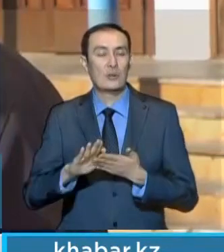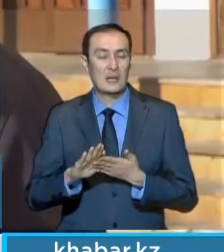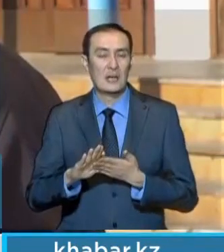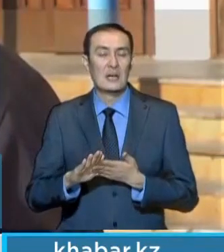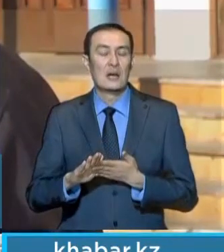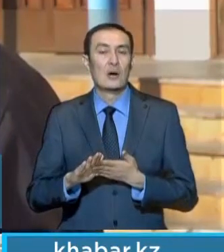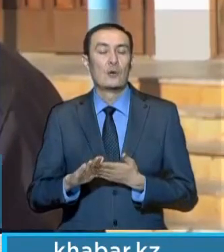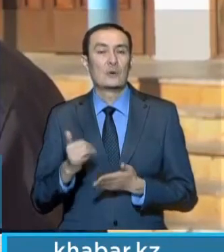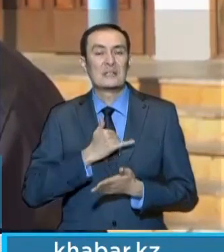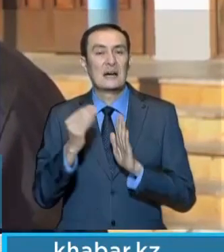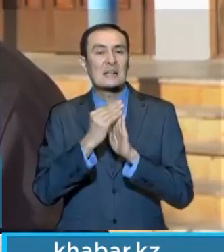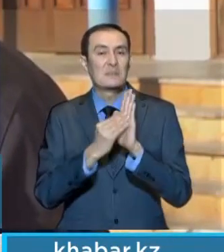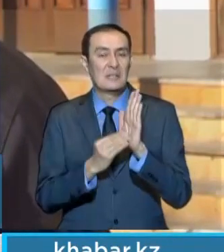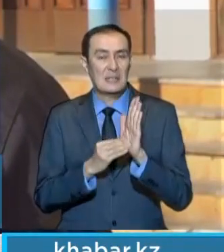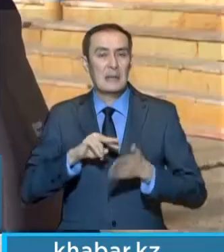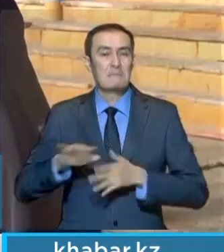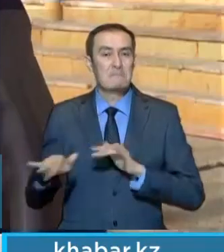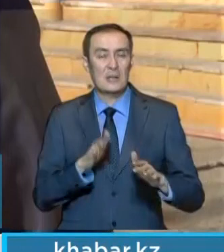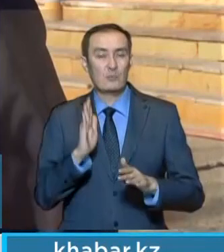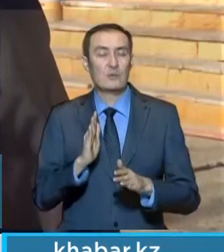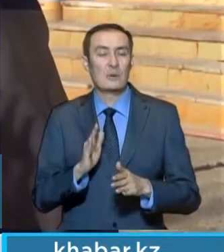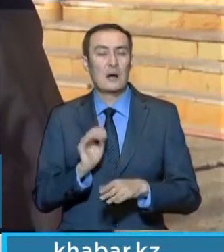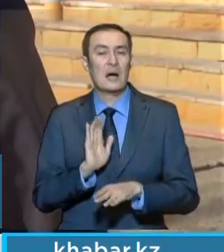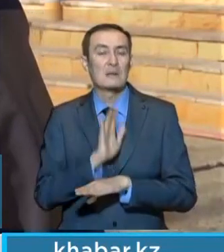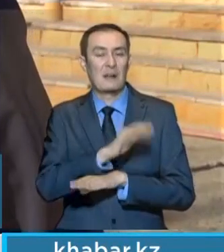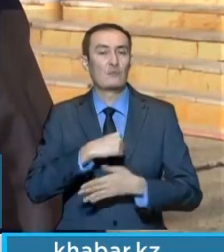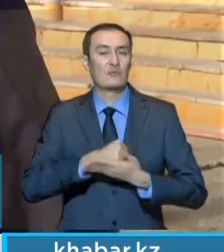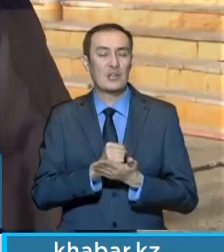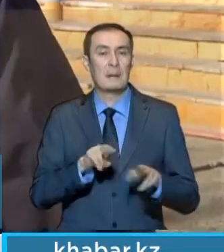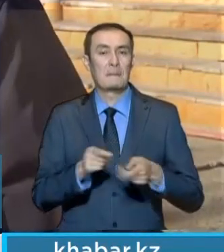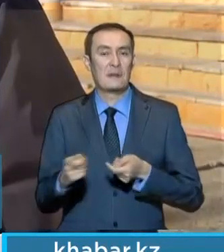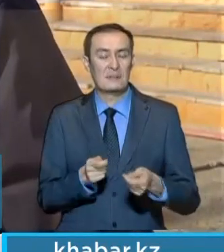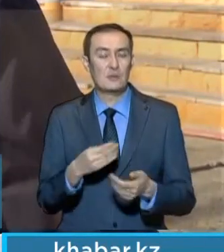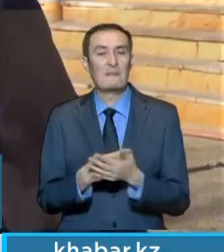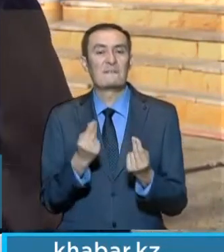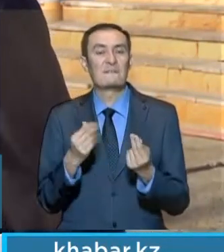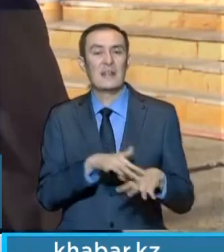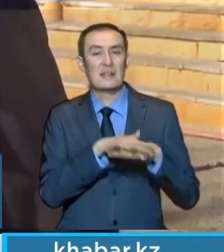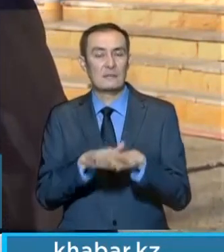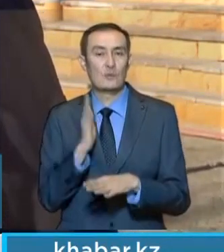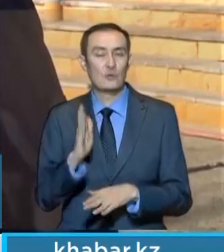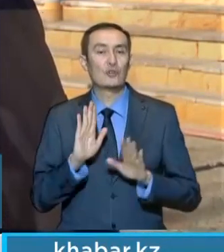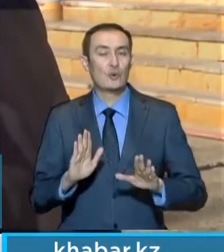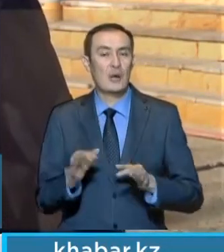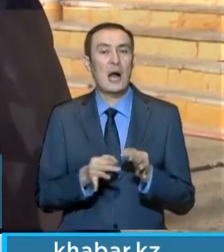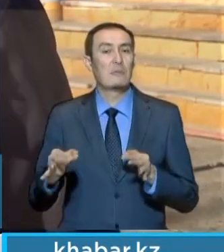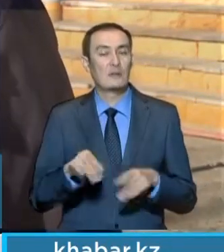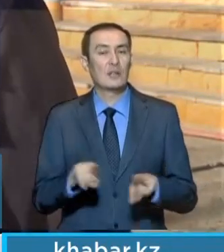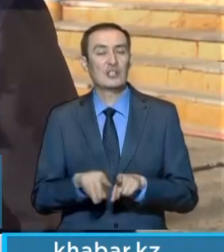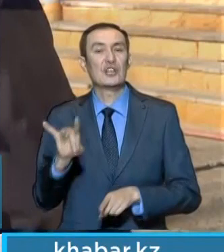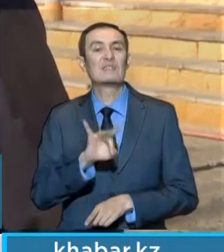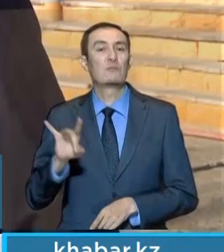с конкретно расписанными мерами направим ее на утверждение в правительство, потому что финансирование будет не только из областного, но